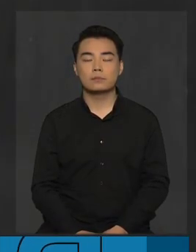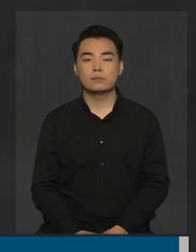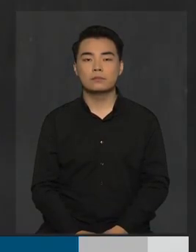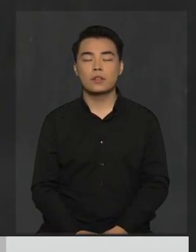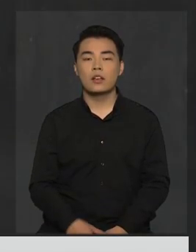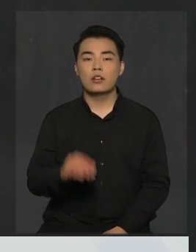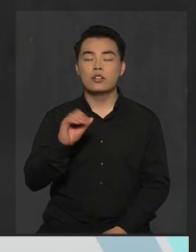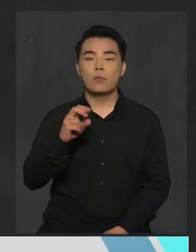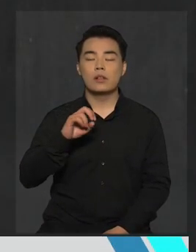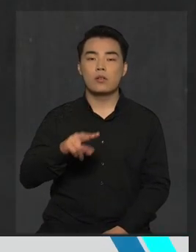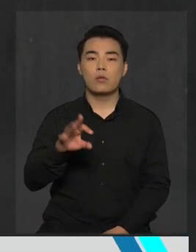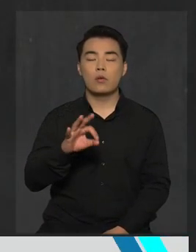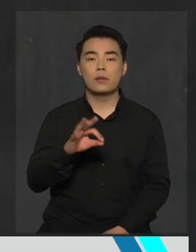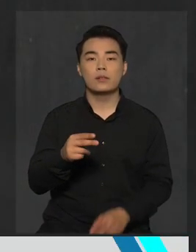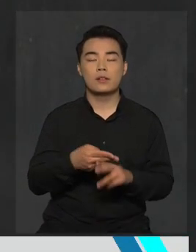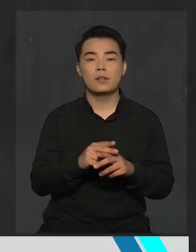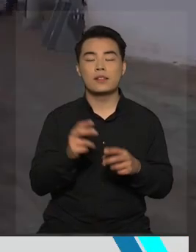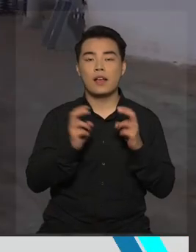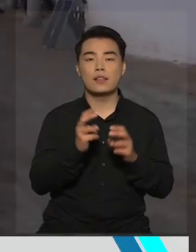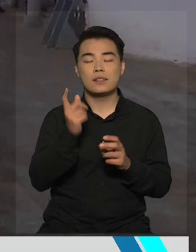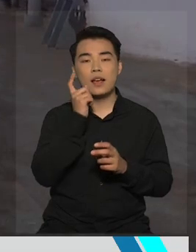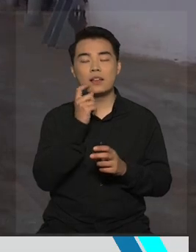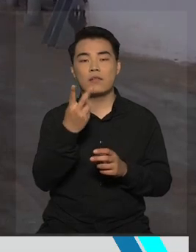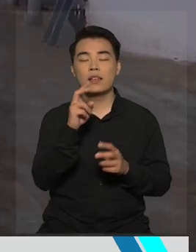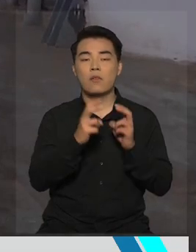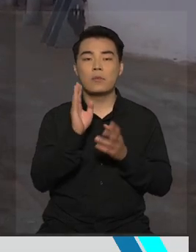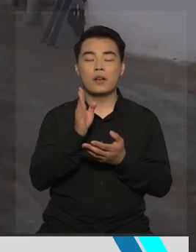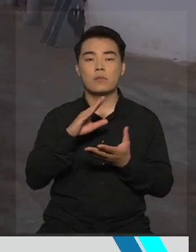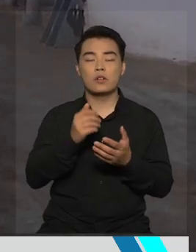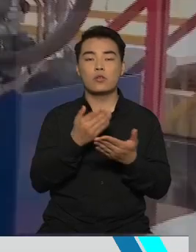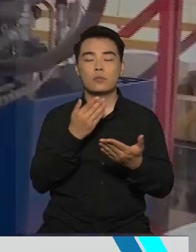В Жамбылской области производством сахара занимаются 2 завода.